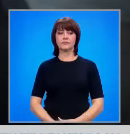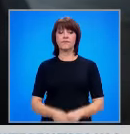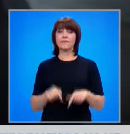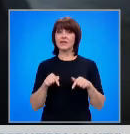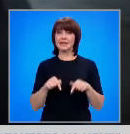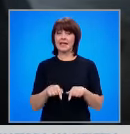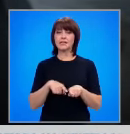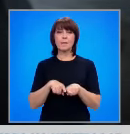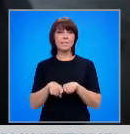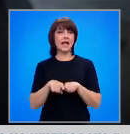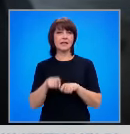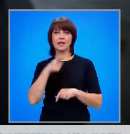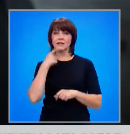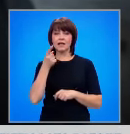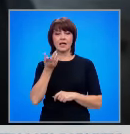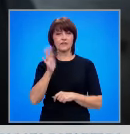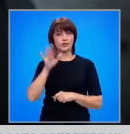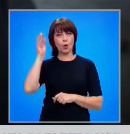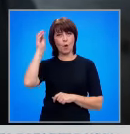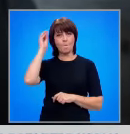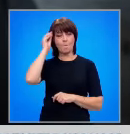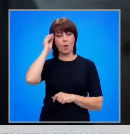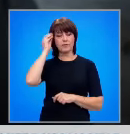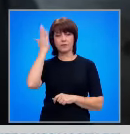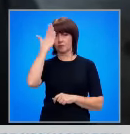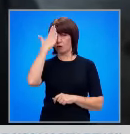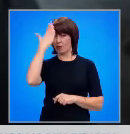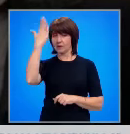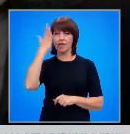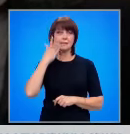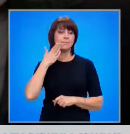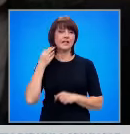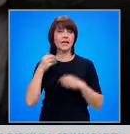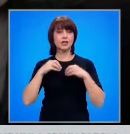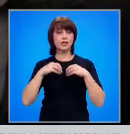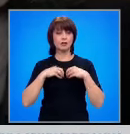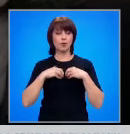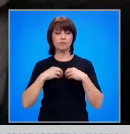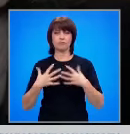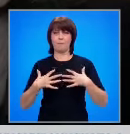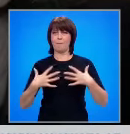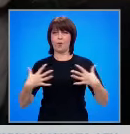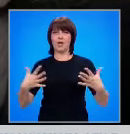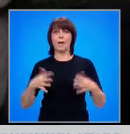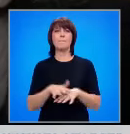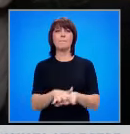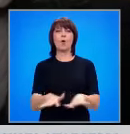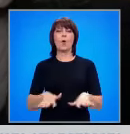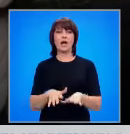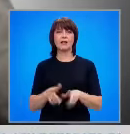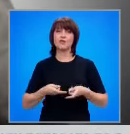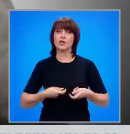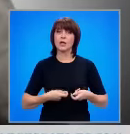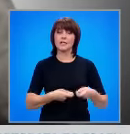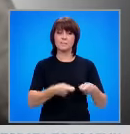днес приятелите казват, че ще го помнят с рицарска доблест и младежки дух, като бухем край морето, където ще бъде изпратен